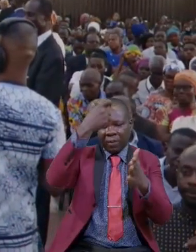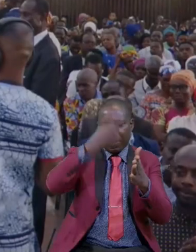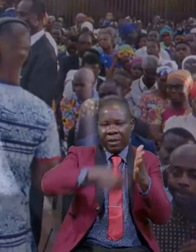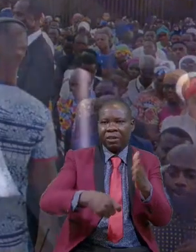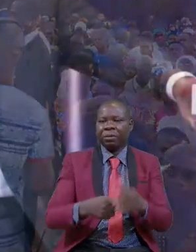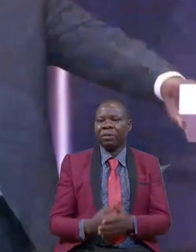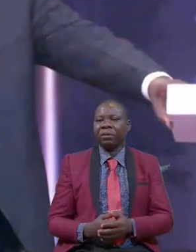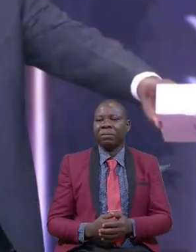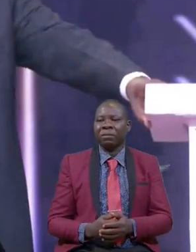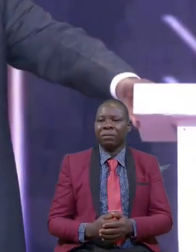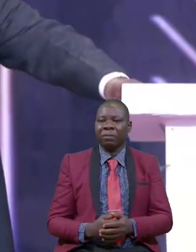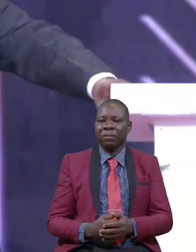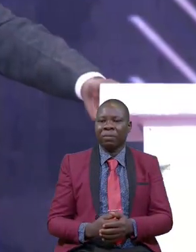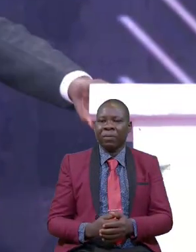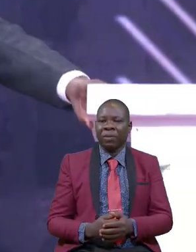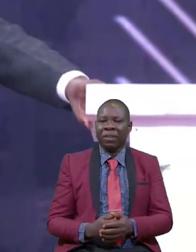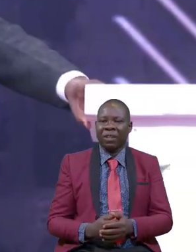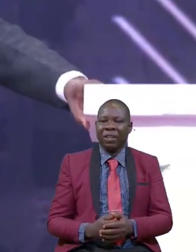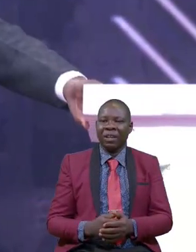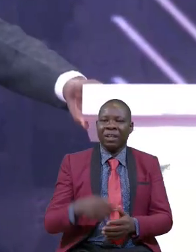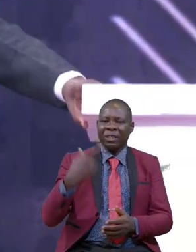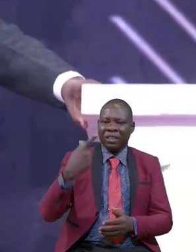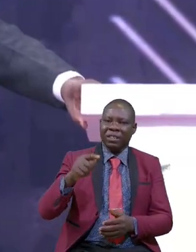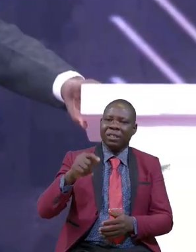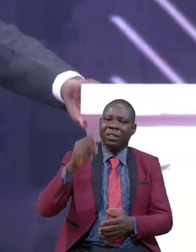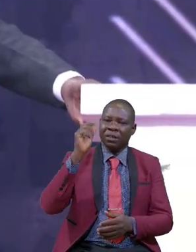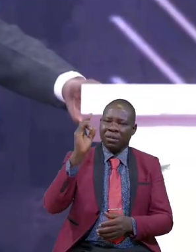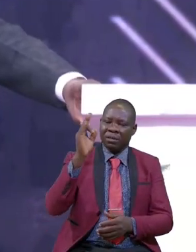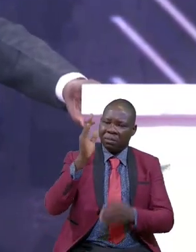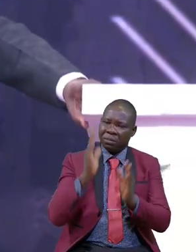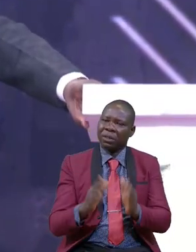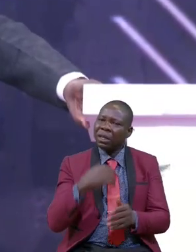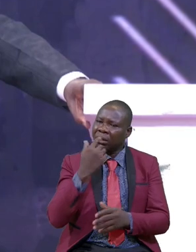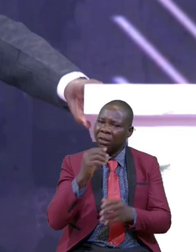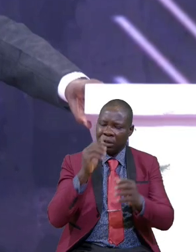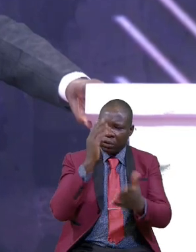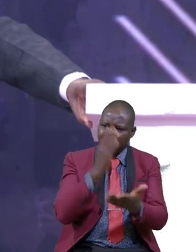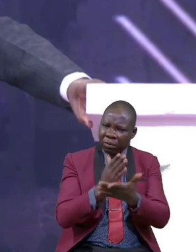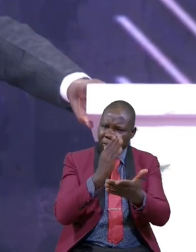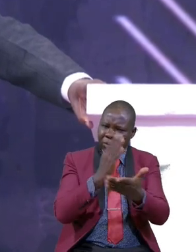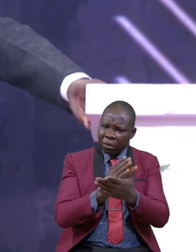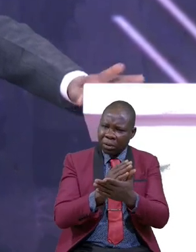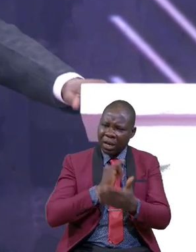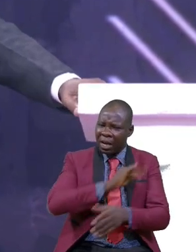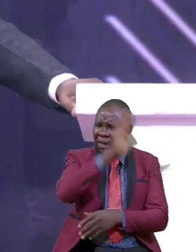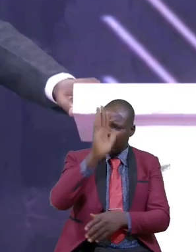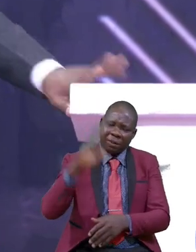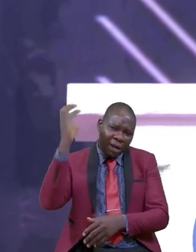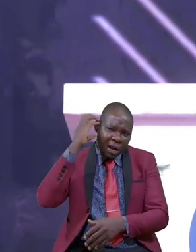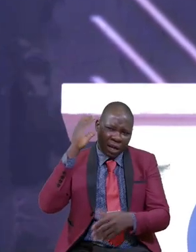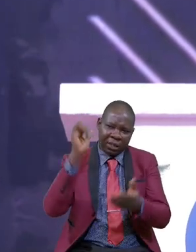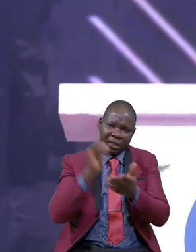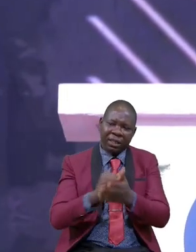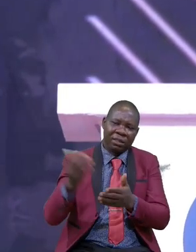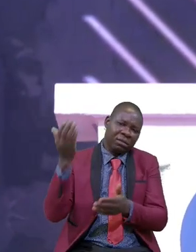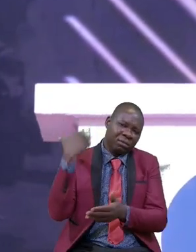the you know the preacher he le said prédicateur, hold on attends, I never attends, heard je that jamais before. Entendu ça avant. And he wrote it et il a écrit the ça au